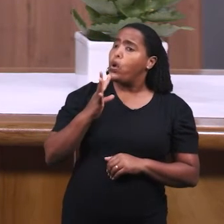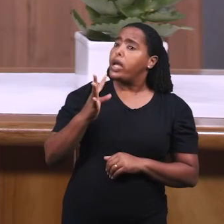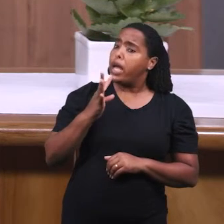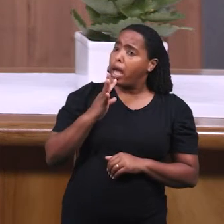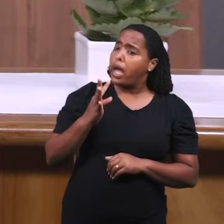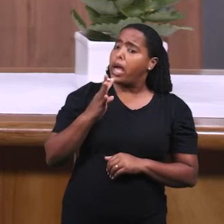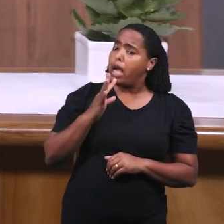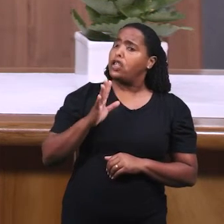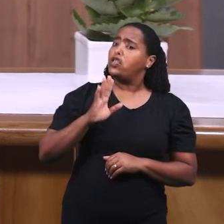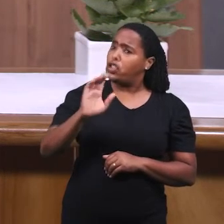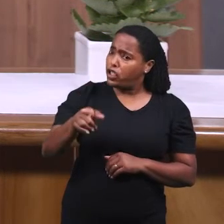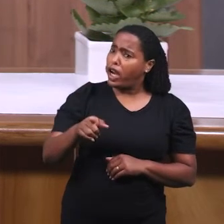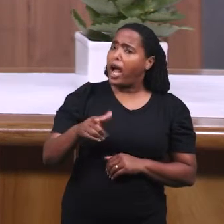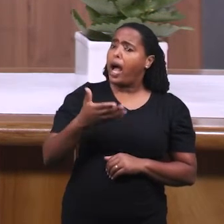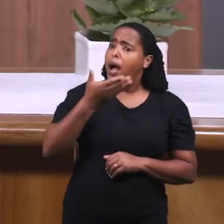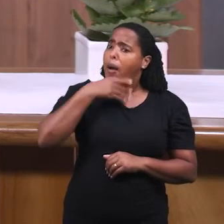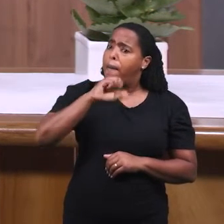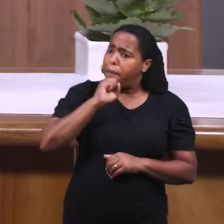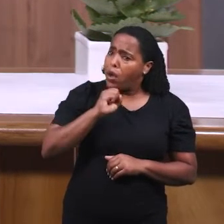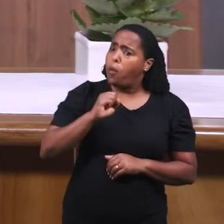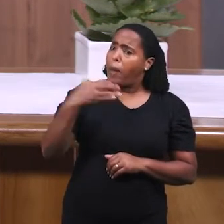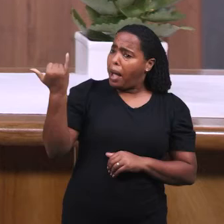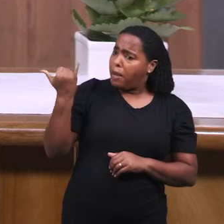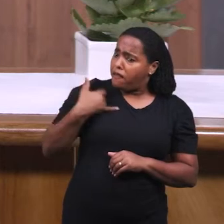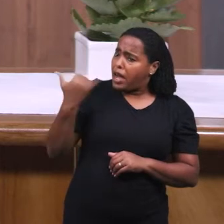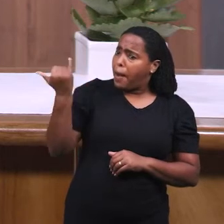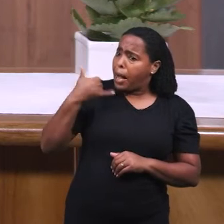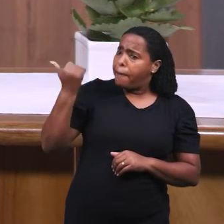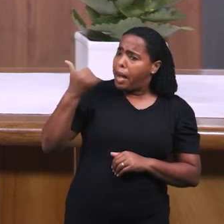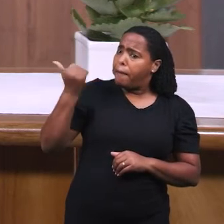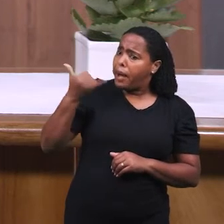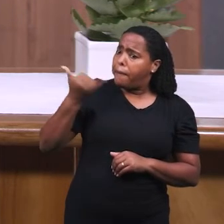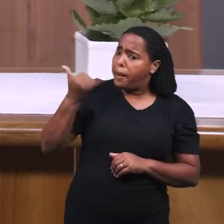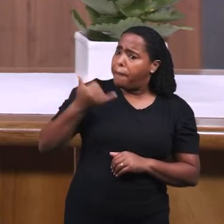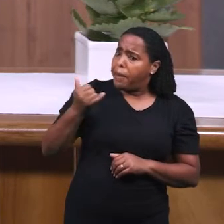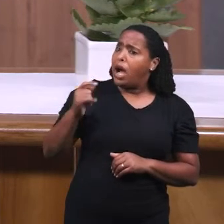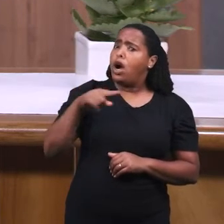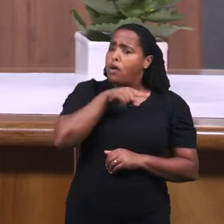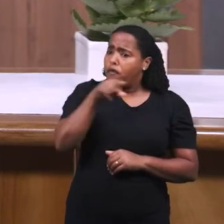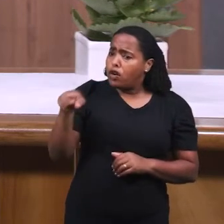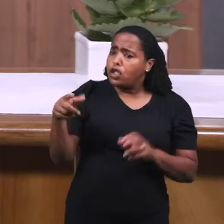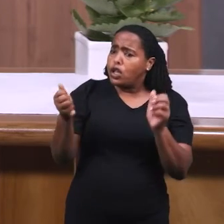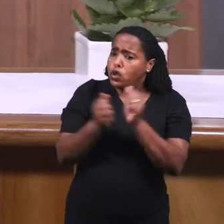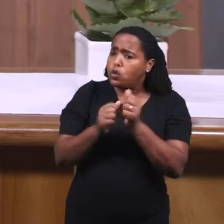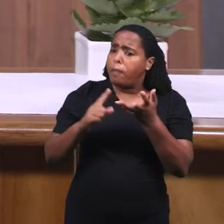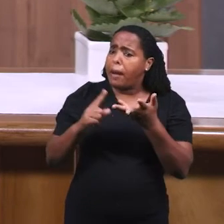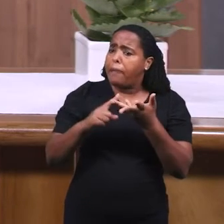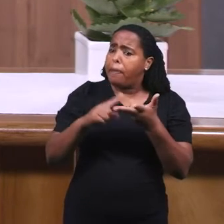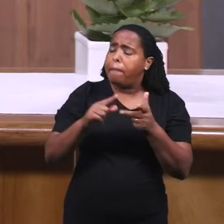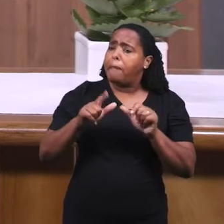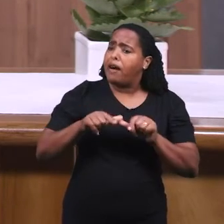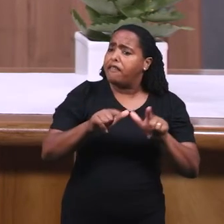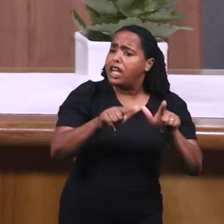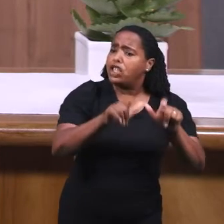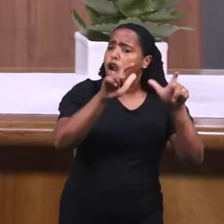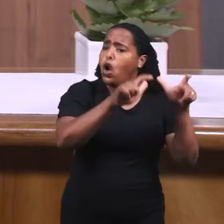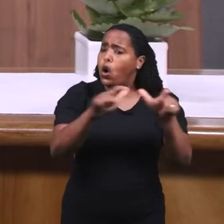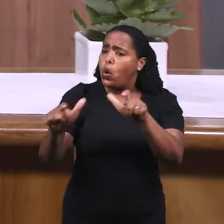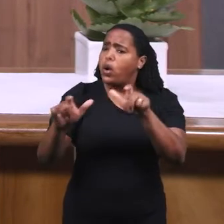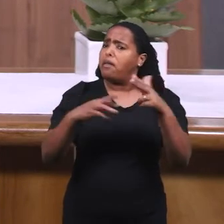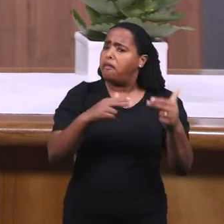Он тебе рассказывал о том, да, он мне всегда рассказывал, через что вы прошли вместе, где вы вместе